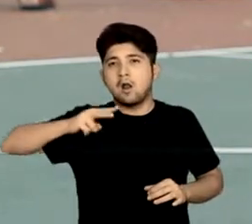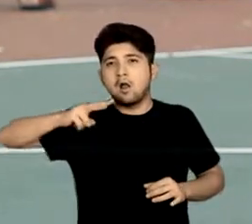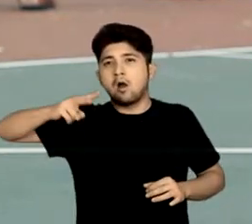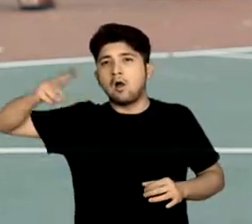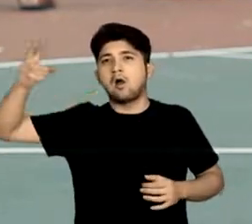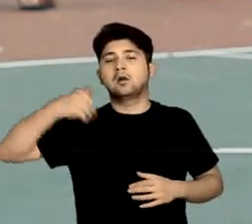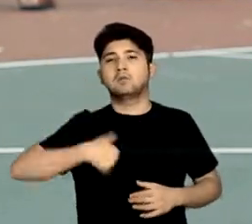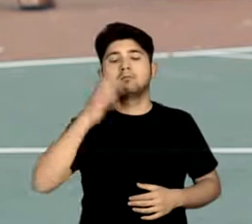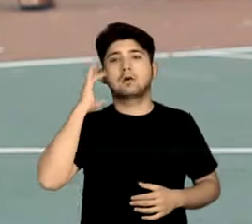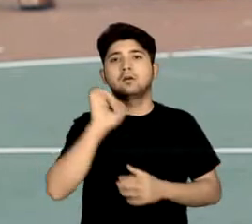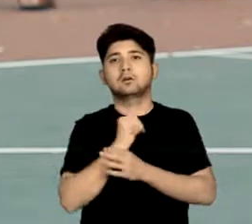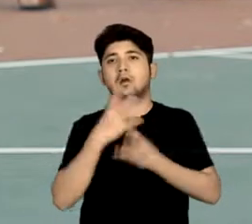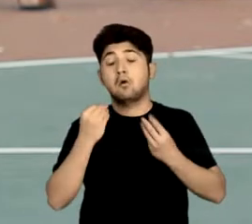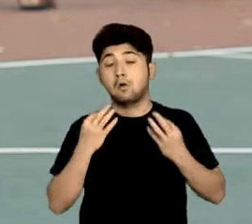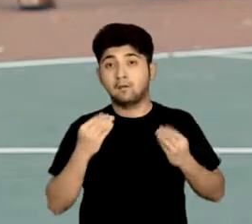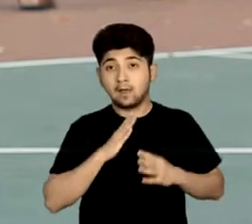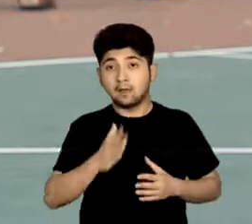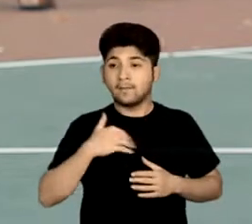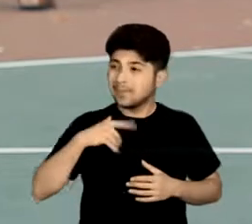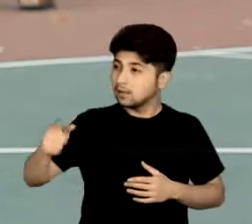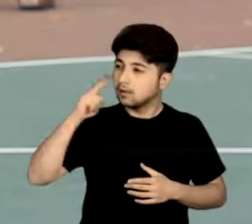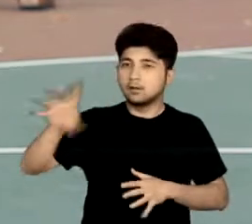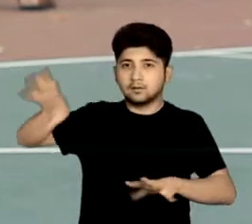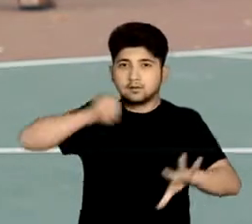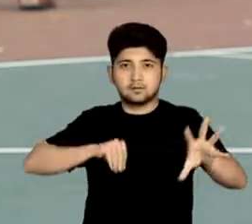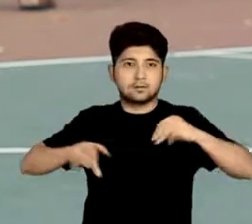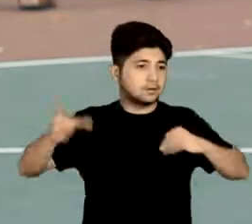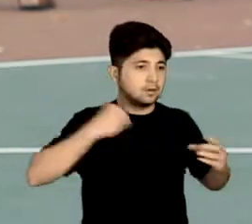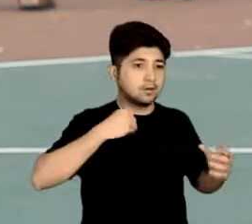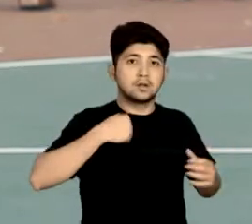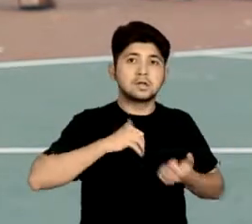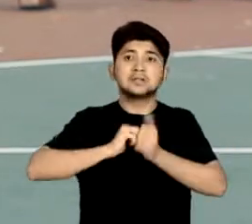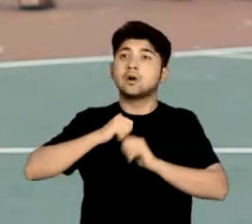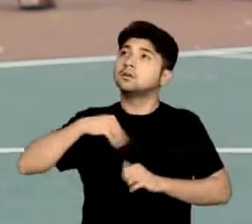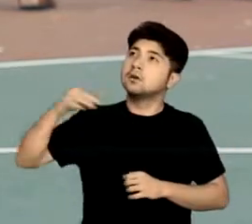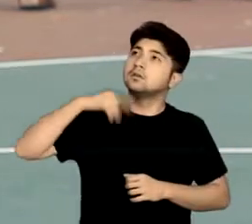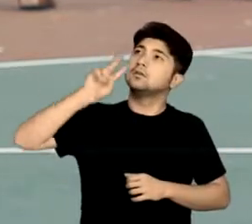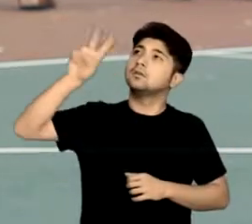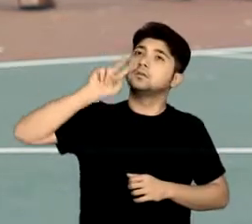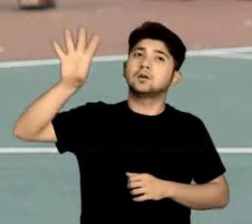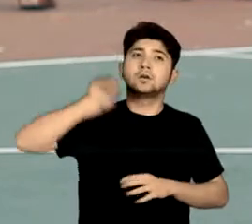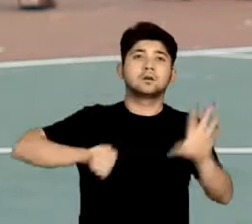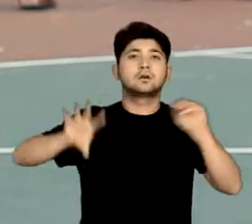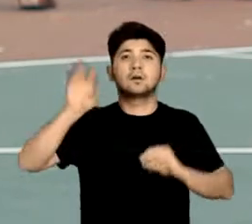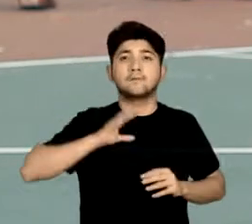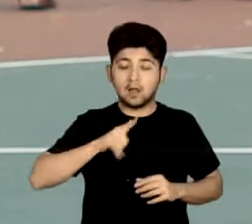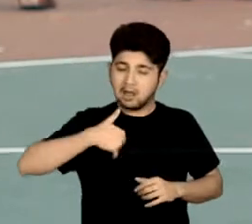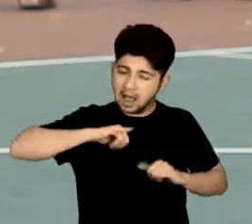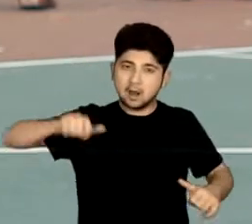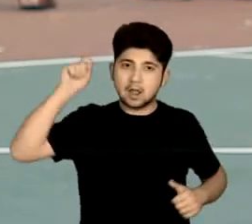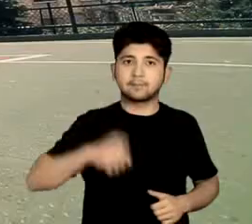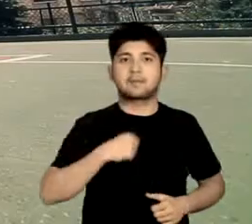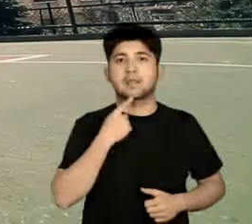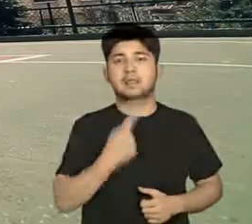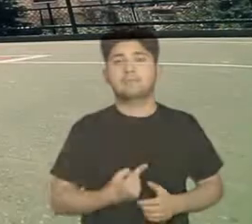artmaya başladı. Kendime herkesten gördüklerimi katmaya başladım. En yüksekteki sporcuları kendime örnek aldım. Ben de onlar gibi olacağım